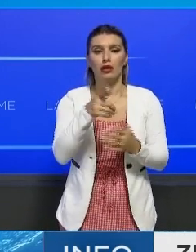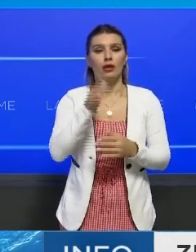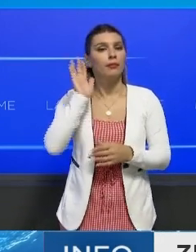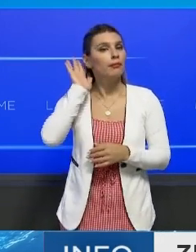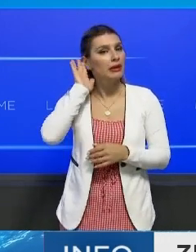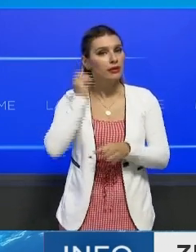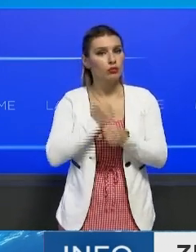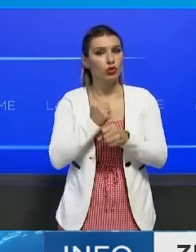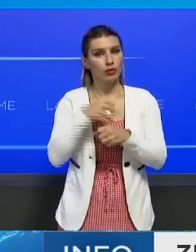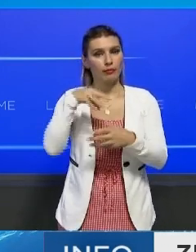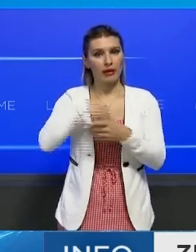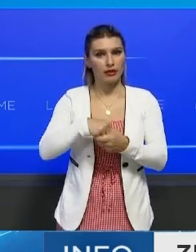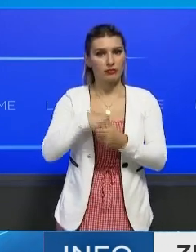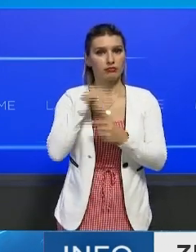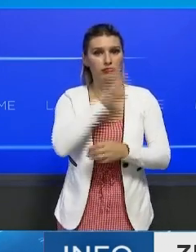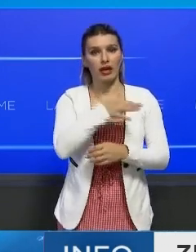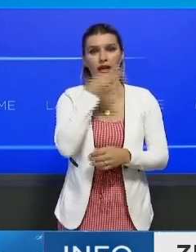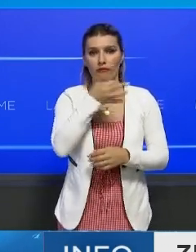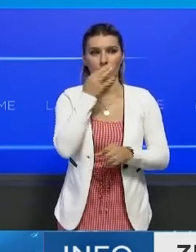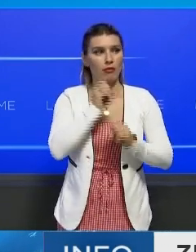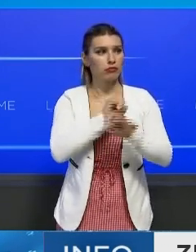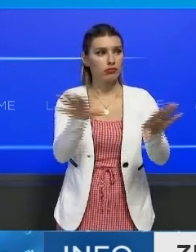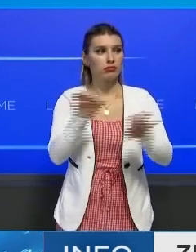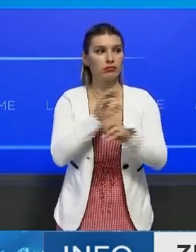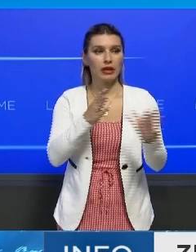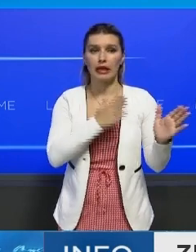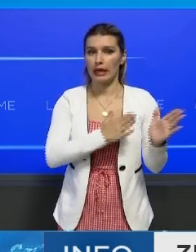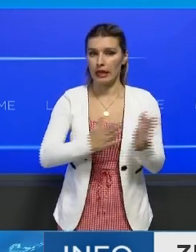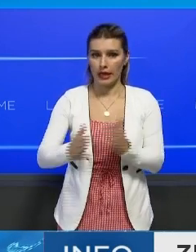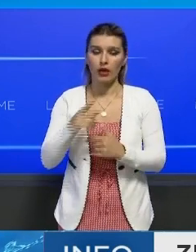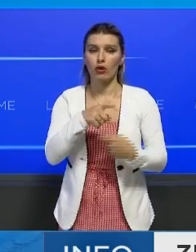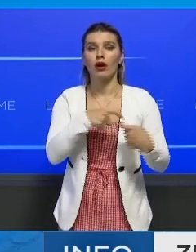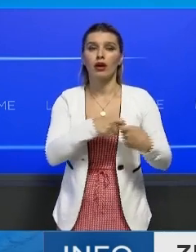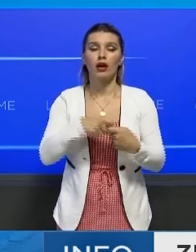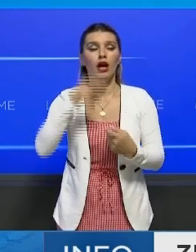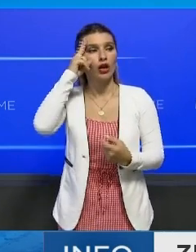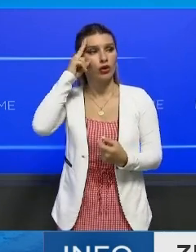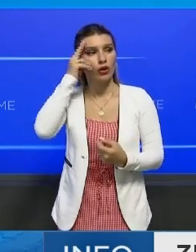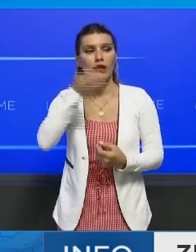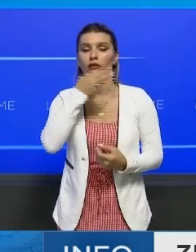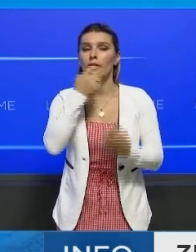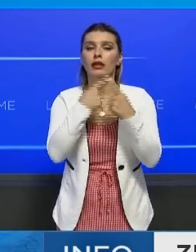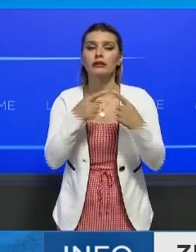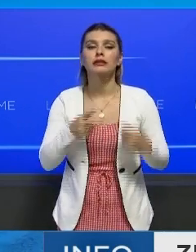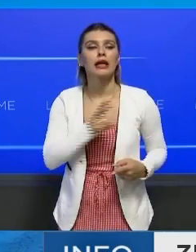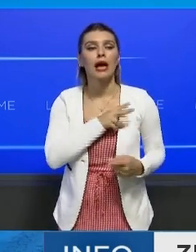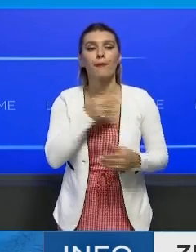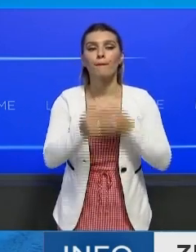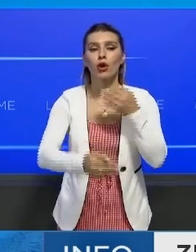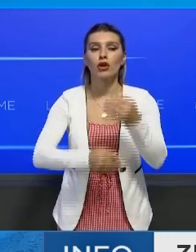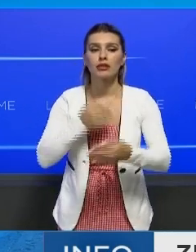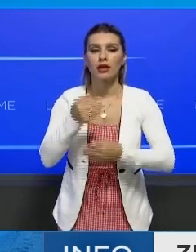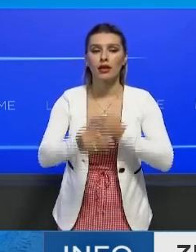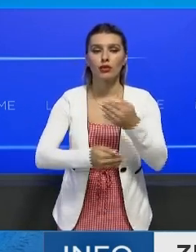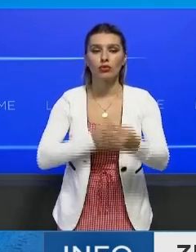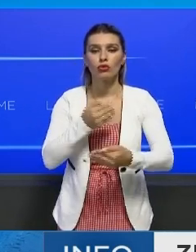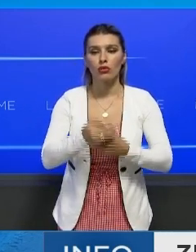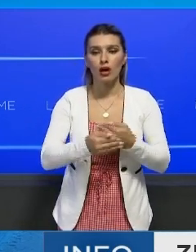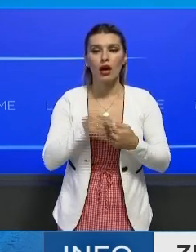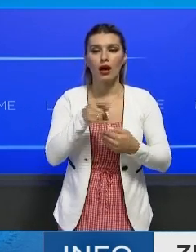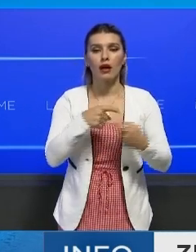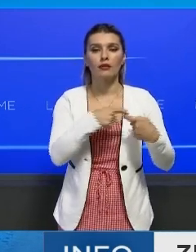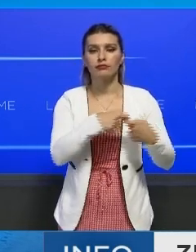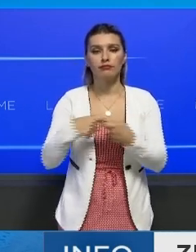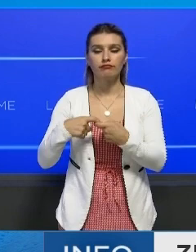Ministrisë së Punëve të Brendshme, për t'i njohur ata me të gjitha procedurat që kanë të bëjnë me regjistrimin e targave ilegale